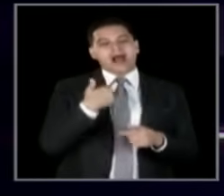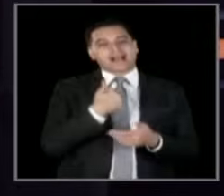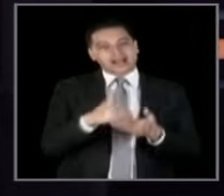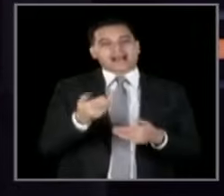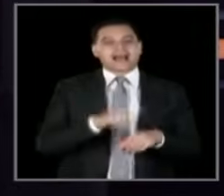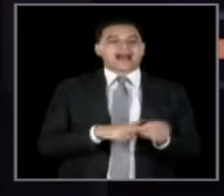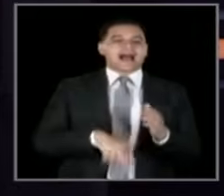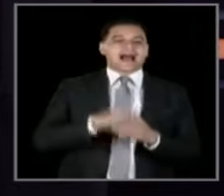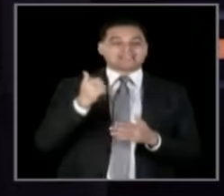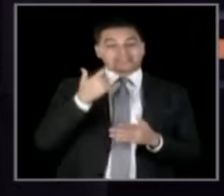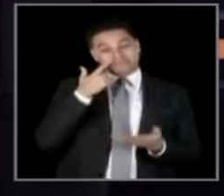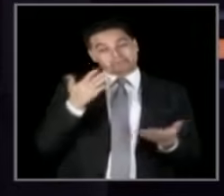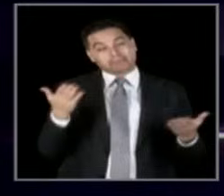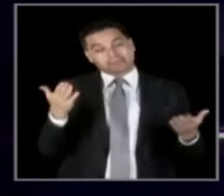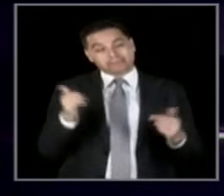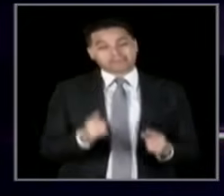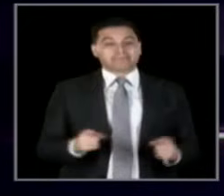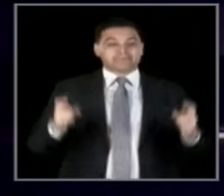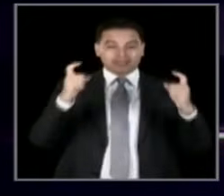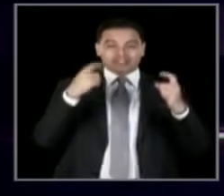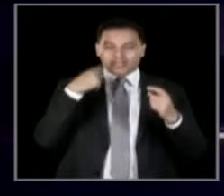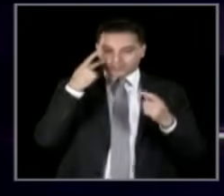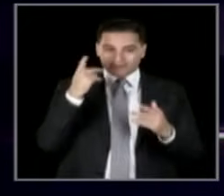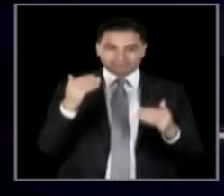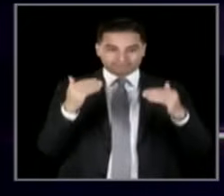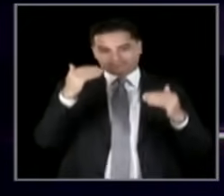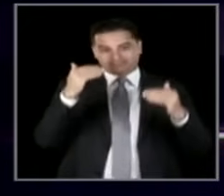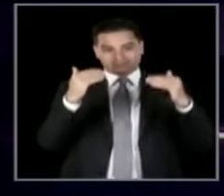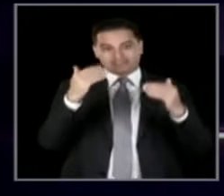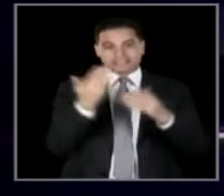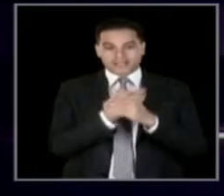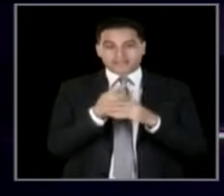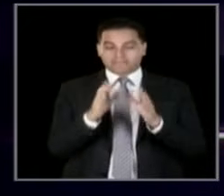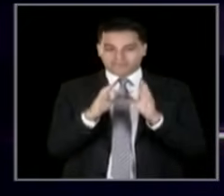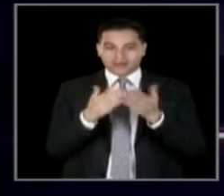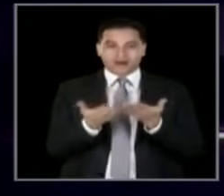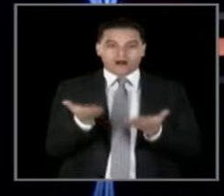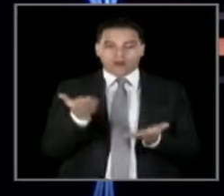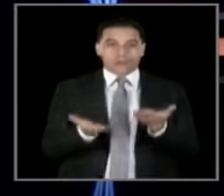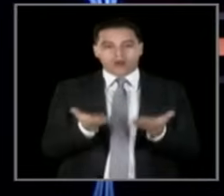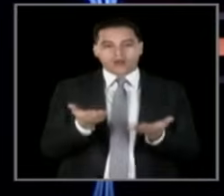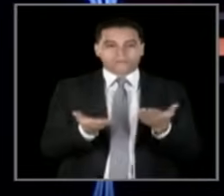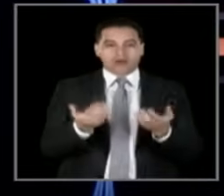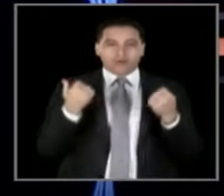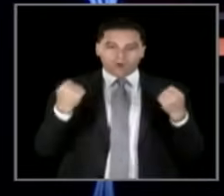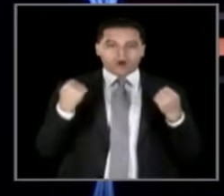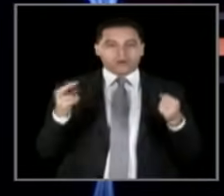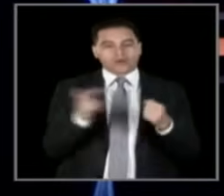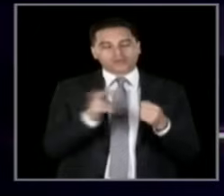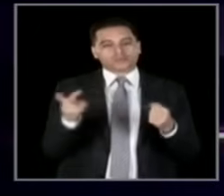كمان. وماتش النهاردة الحقيقة أنا شايفه إنه متكافئ، لأن النتيجة قريبة ما